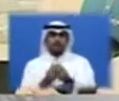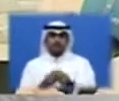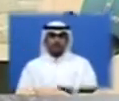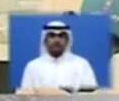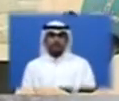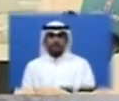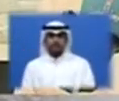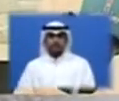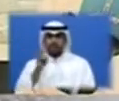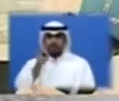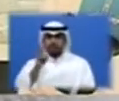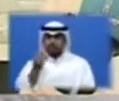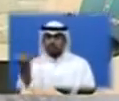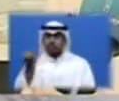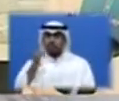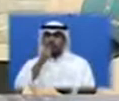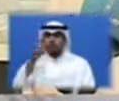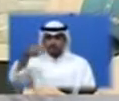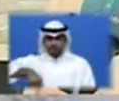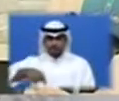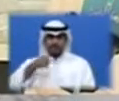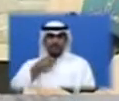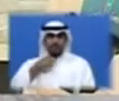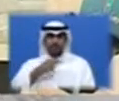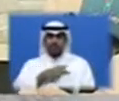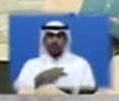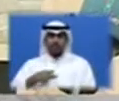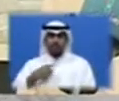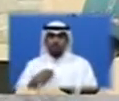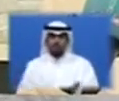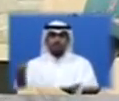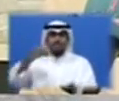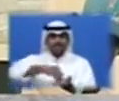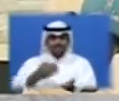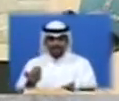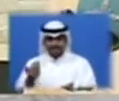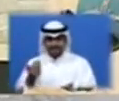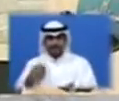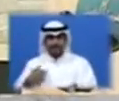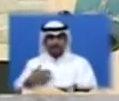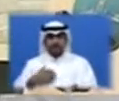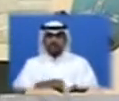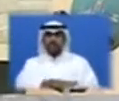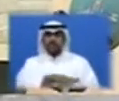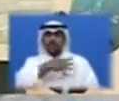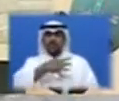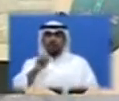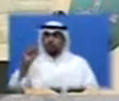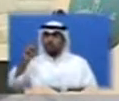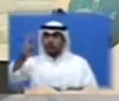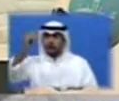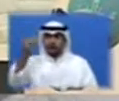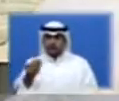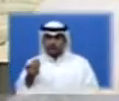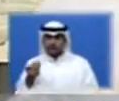من أن يسبق لقب حضرة صاحب السمو أمير البلاد المفدى لقب قائد الإنسانية حضرة صاحب السمو أمير